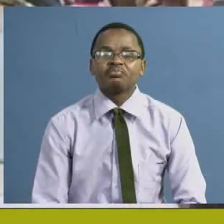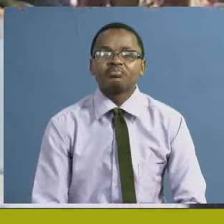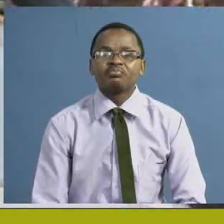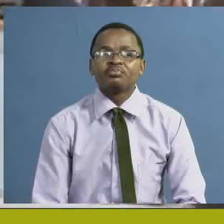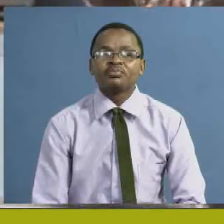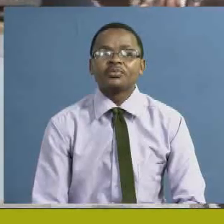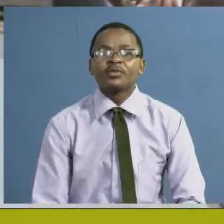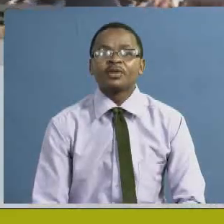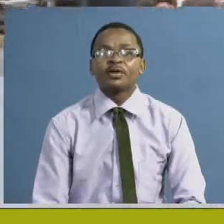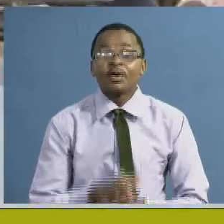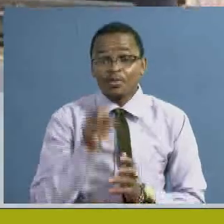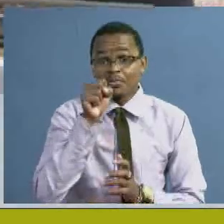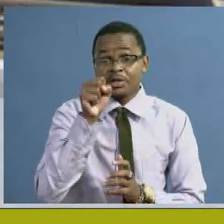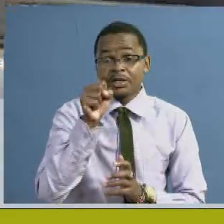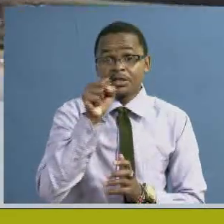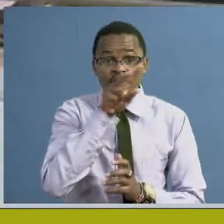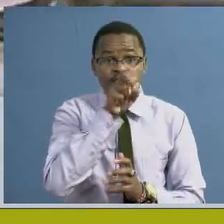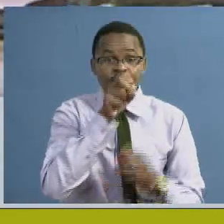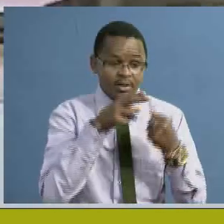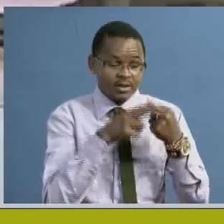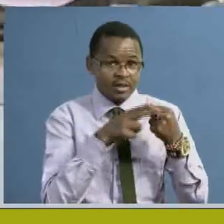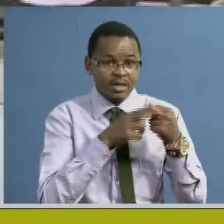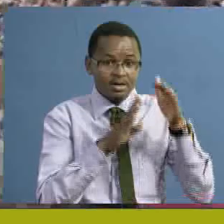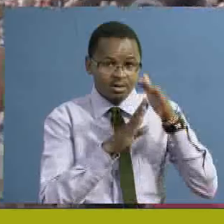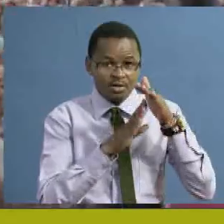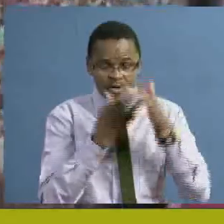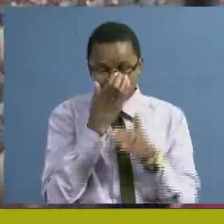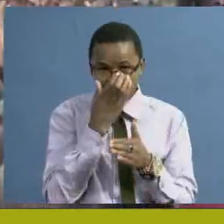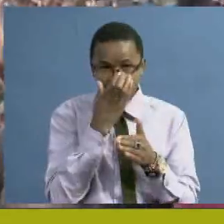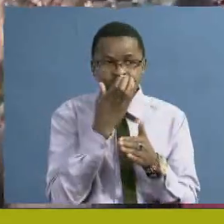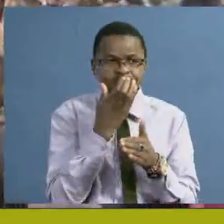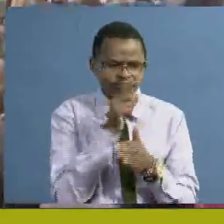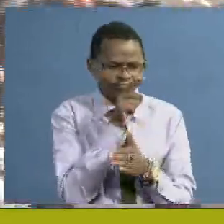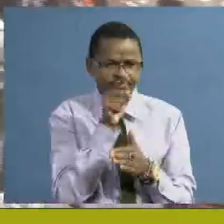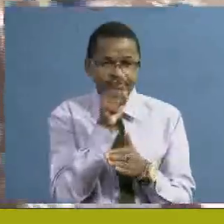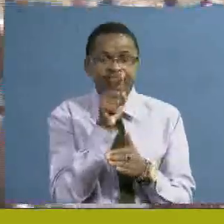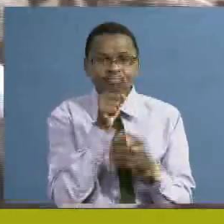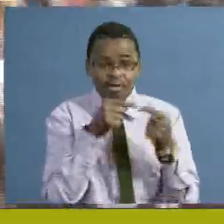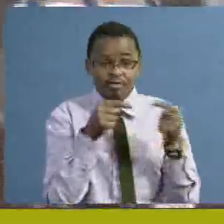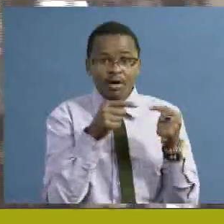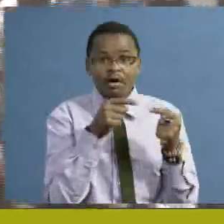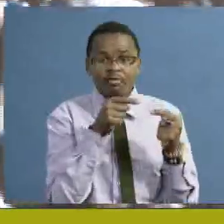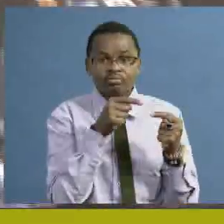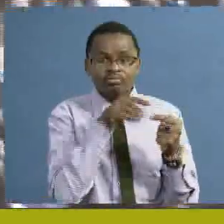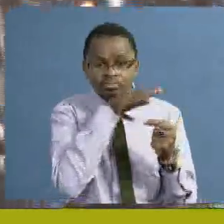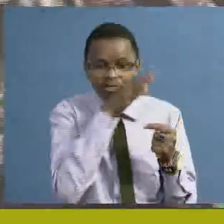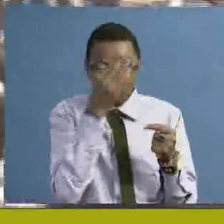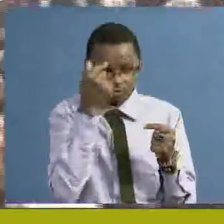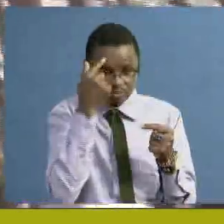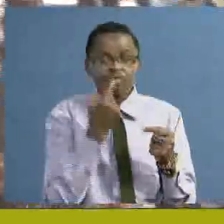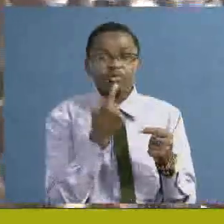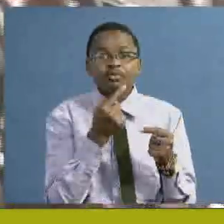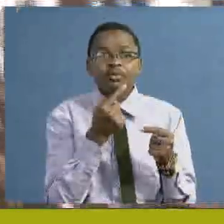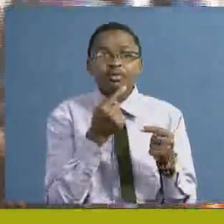Wakati wa kampeni za kisiasa za mwaka 2017, naye Rais William Ruto alikuwa anamkejeli kiongozi wa upinzani Raila Odinga kwa